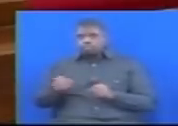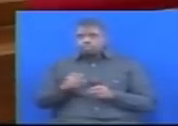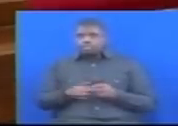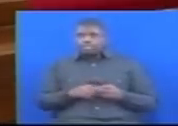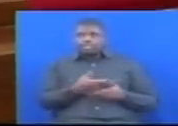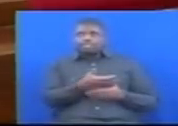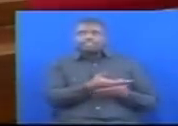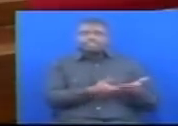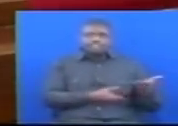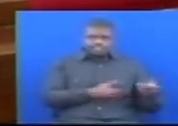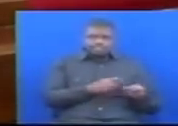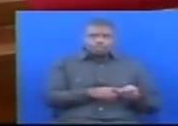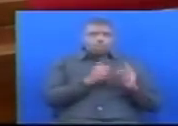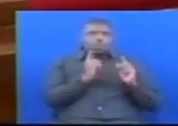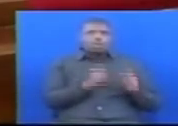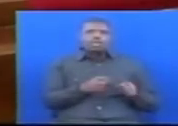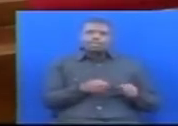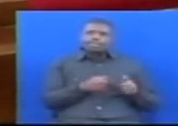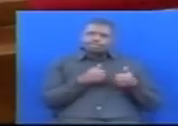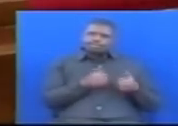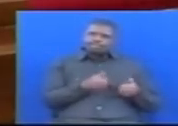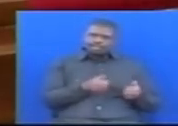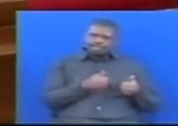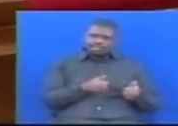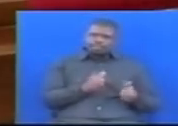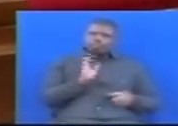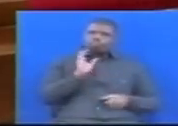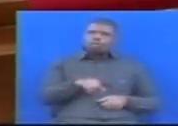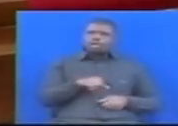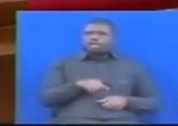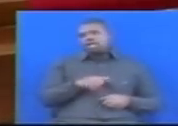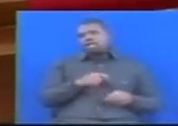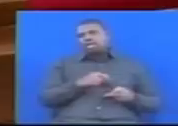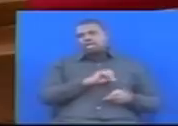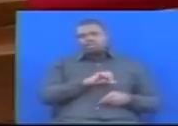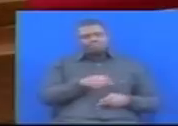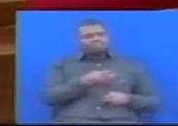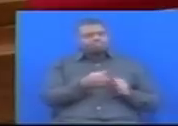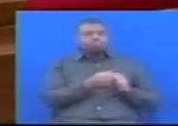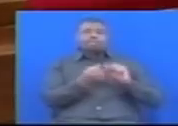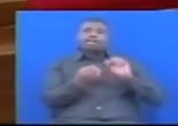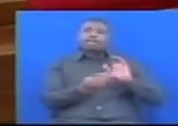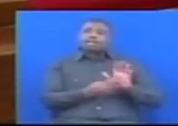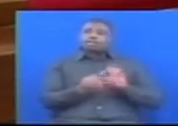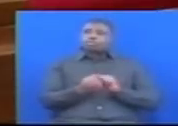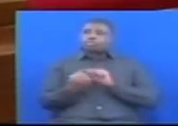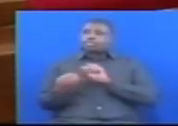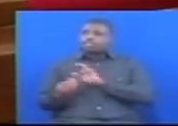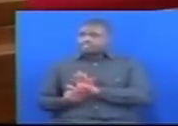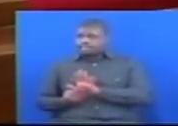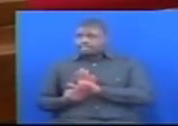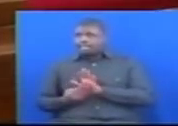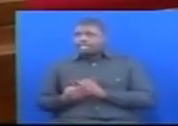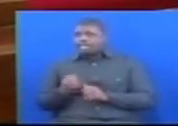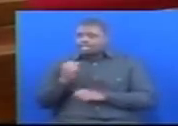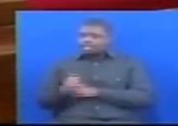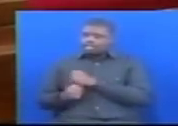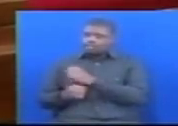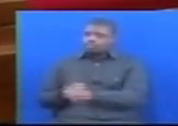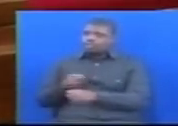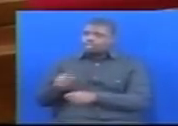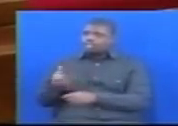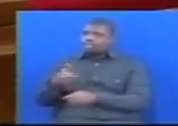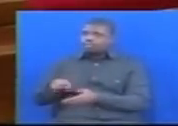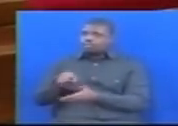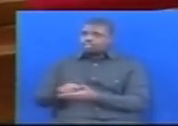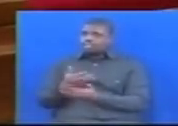ya astashahada kwa walimu tarajali kwa mwaka wa masomo 2018-19. Hatua hii itaongeza